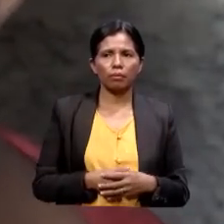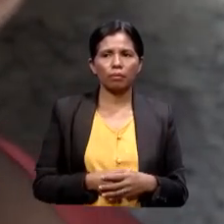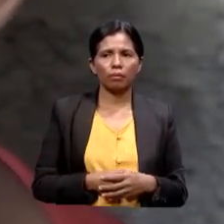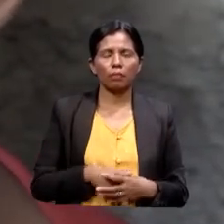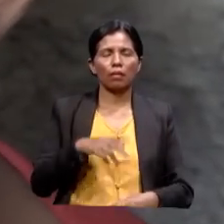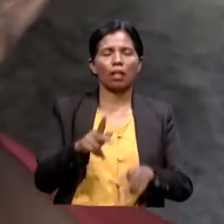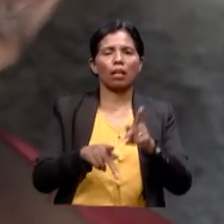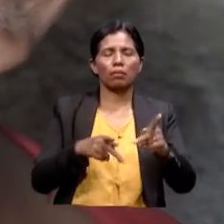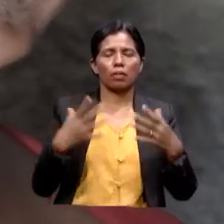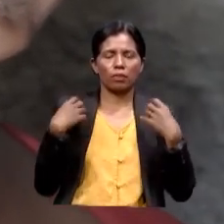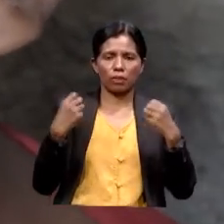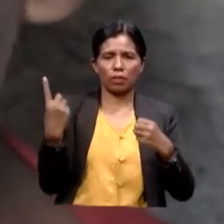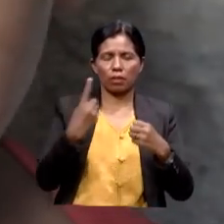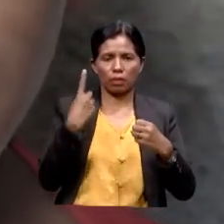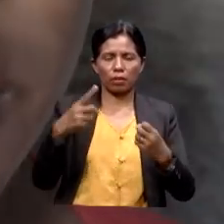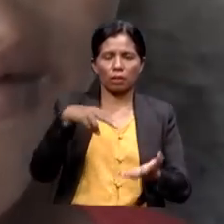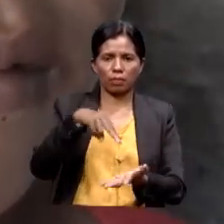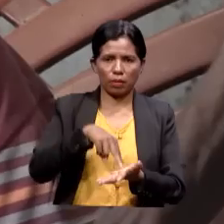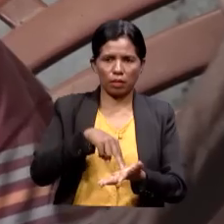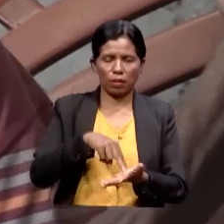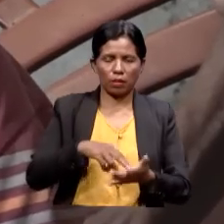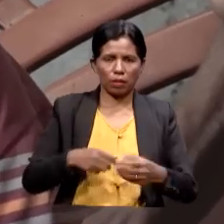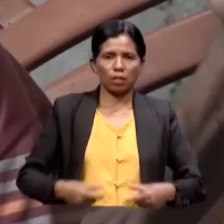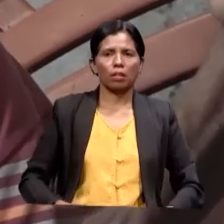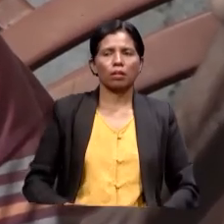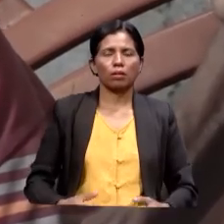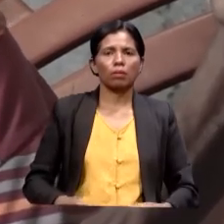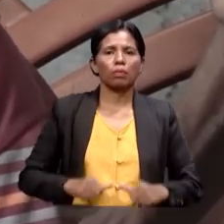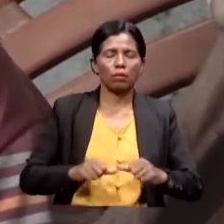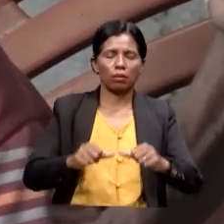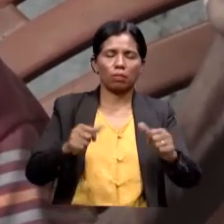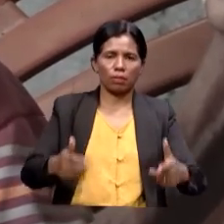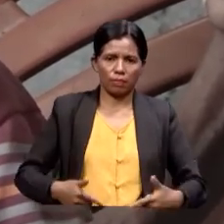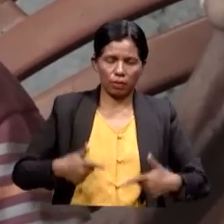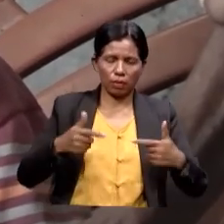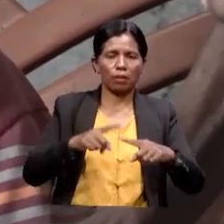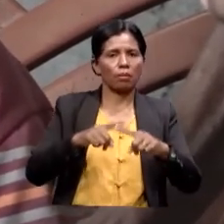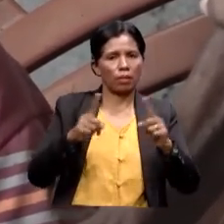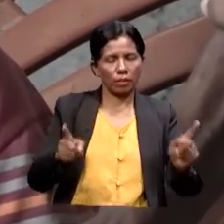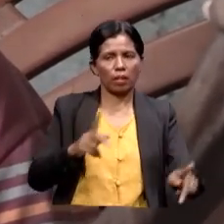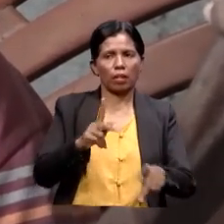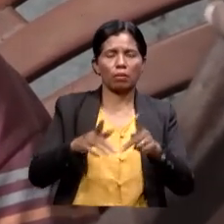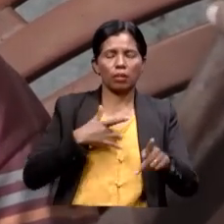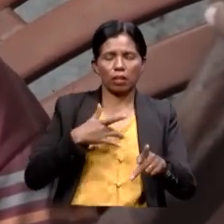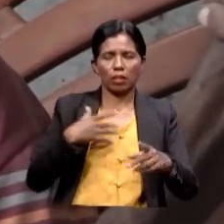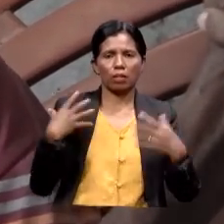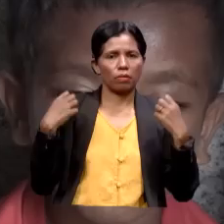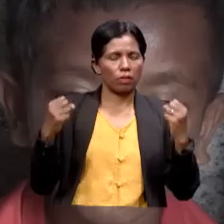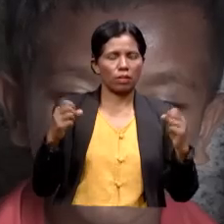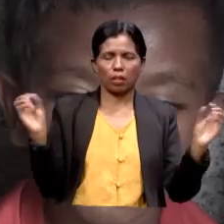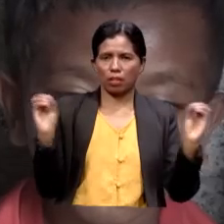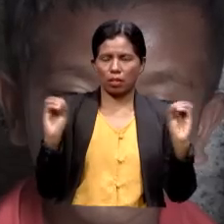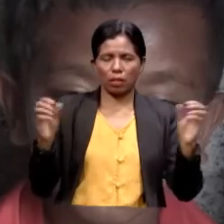Ema balun forsa na fatin hodi hamrik, luta ba Morris. Mai be, ema balun sinti forsa la to'o,